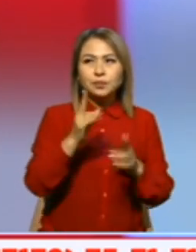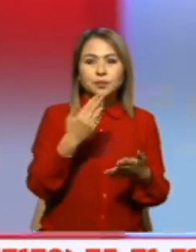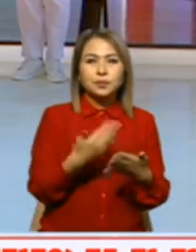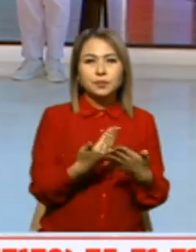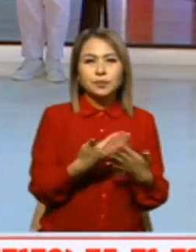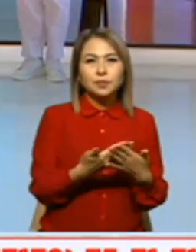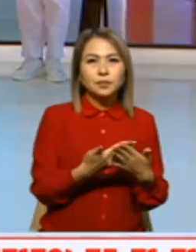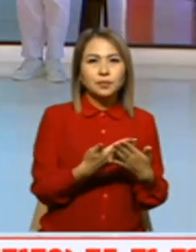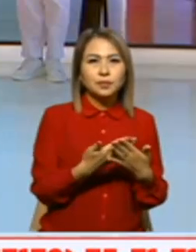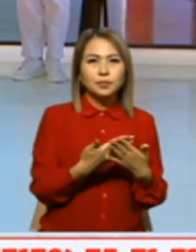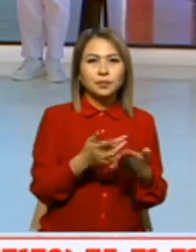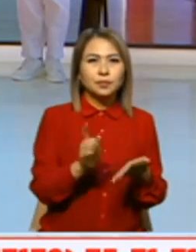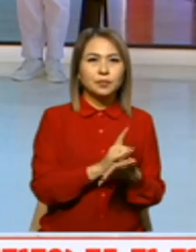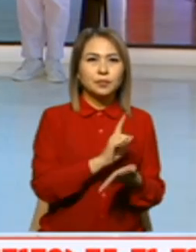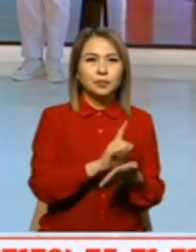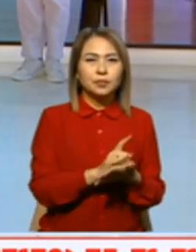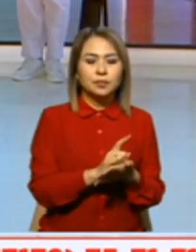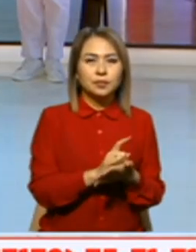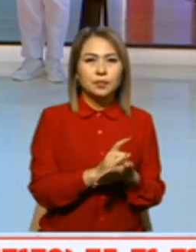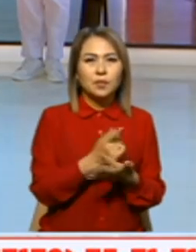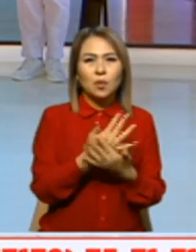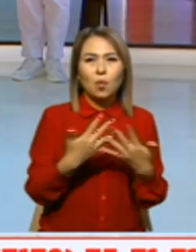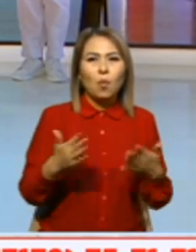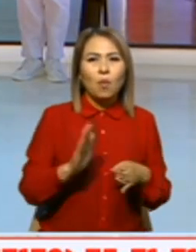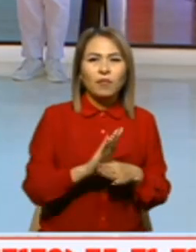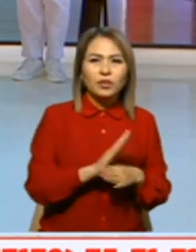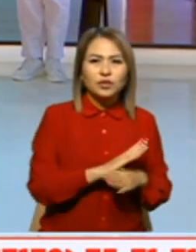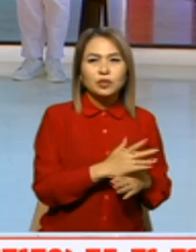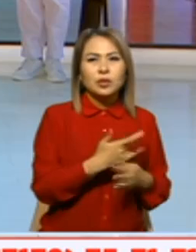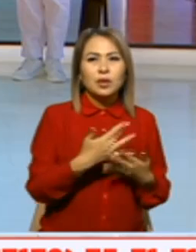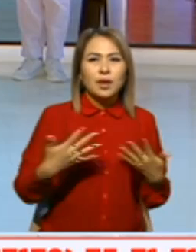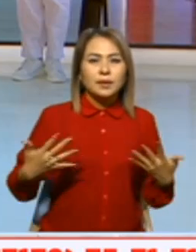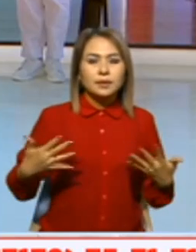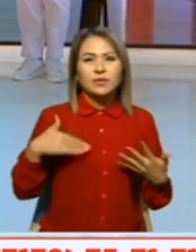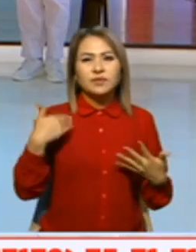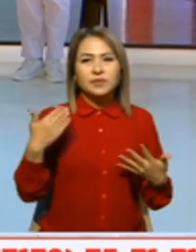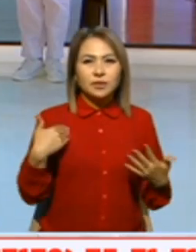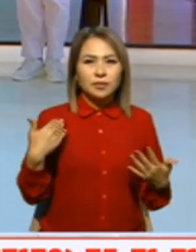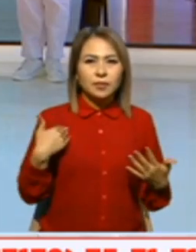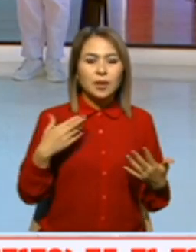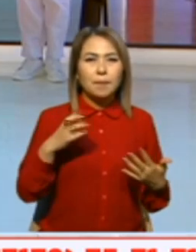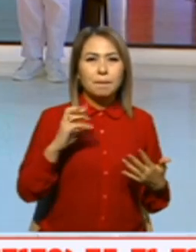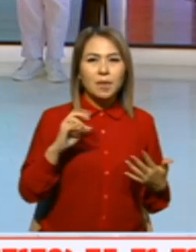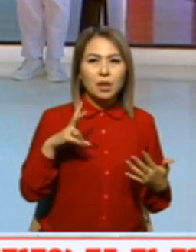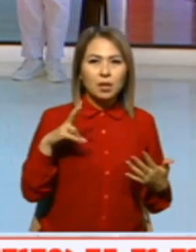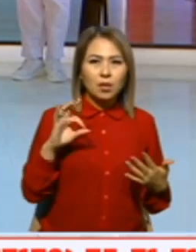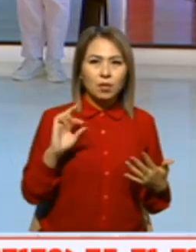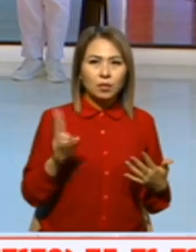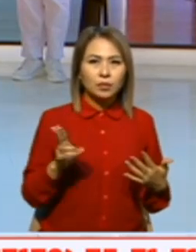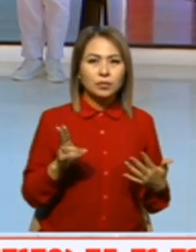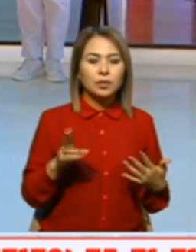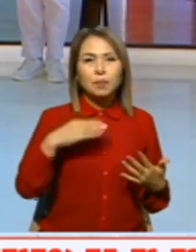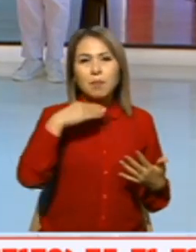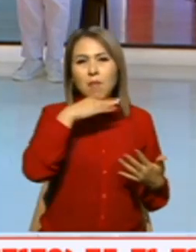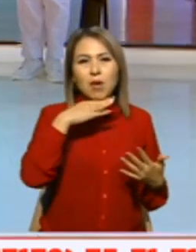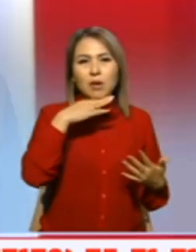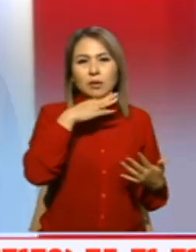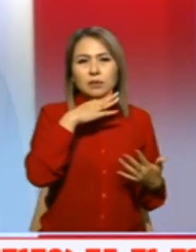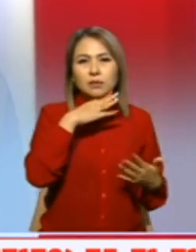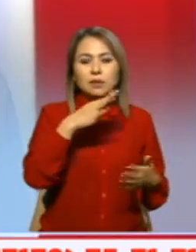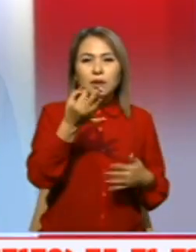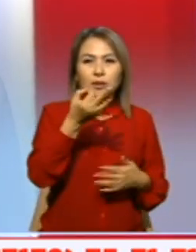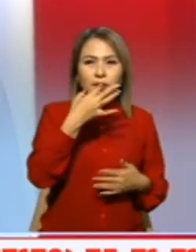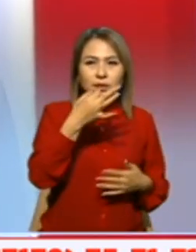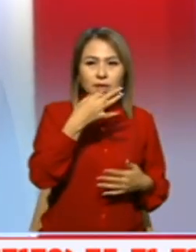бізде? Міндетті түрде көкөністер, жемістер, дұрыс белоктар, еттер, жаңағы